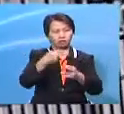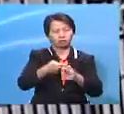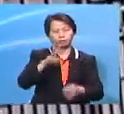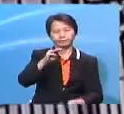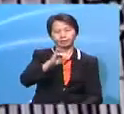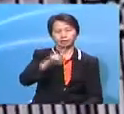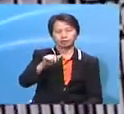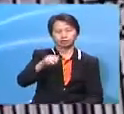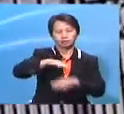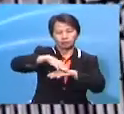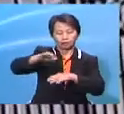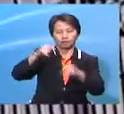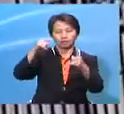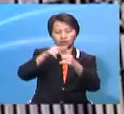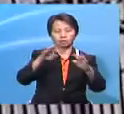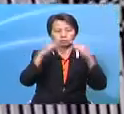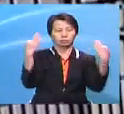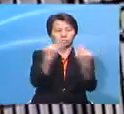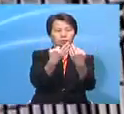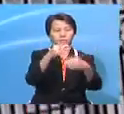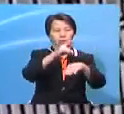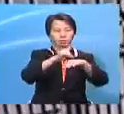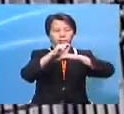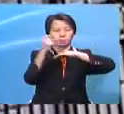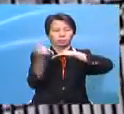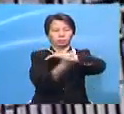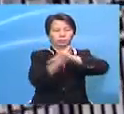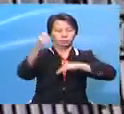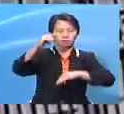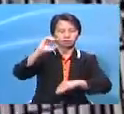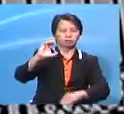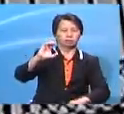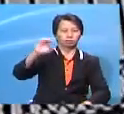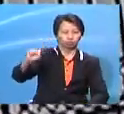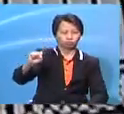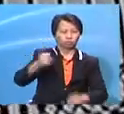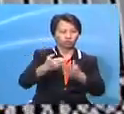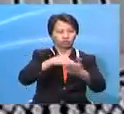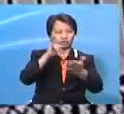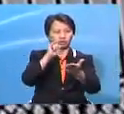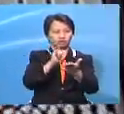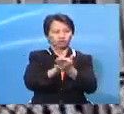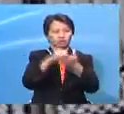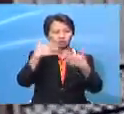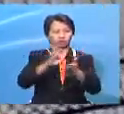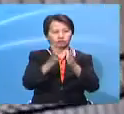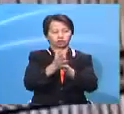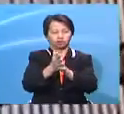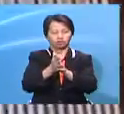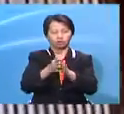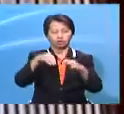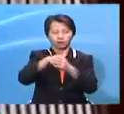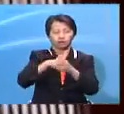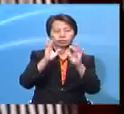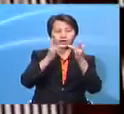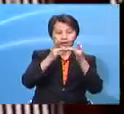menghantar kanak-kanak itu ke pangkuan keluarganya di taman cahaya Suria sebelum itu berita tentang kejadian tersebut telah al di media